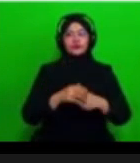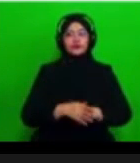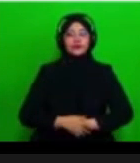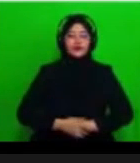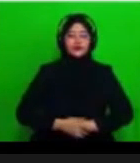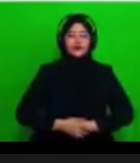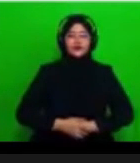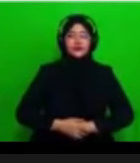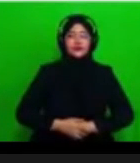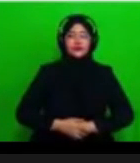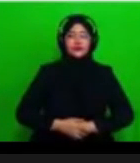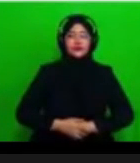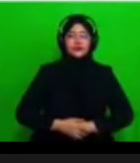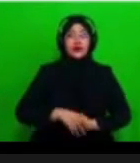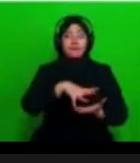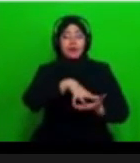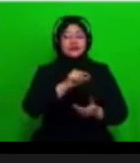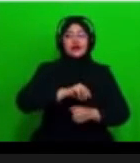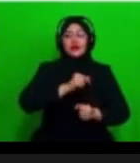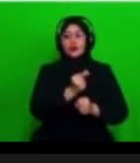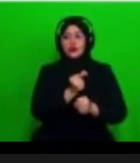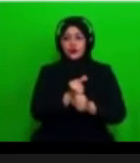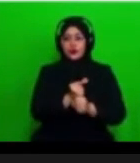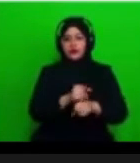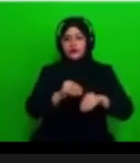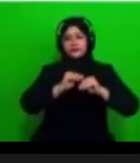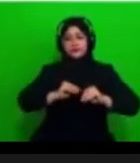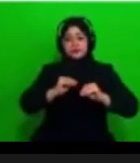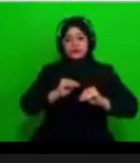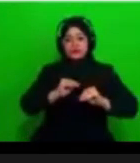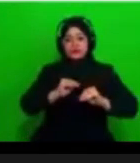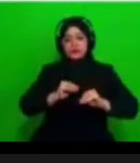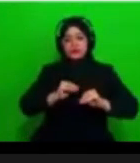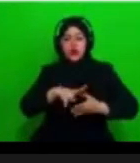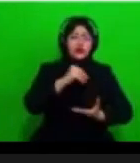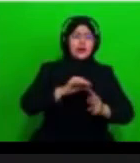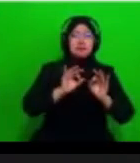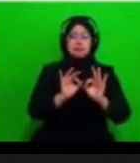menciptakan pemimpin pembelajaran yang berpusat pada murid atau